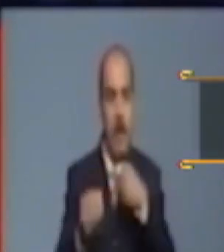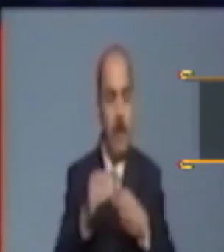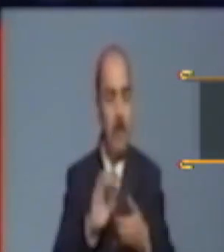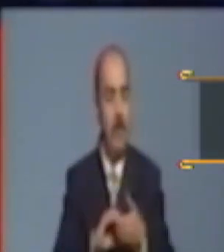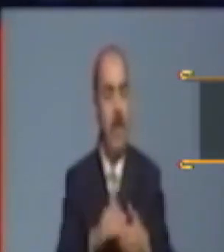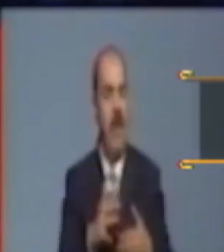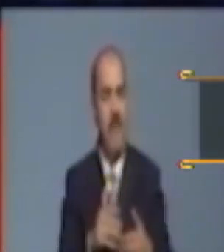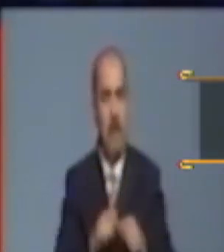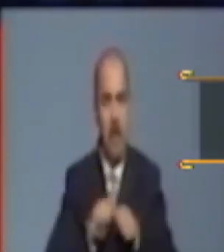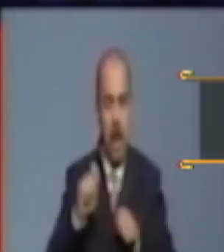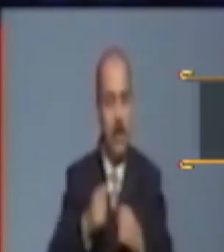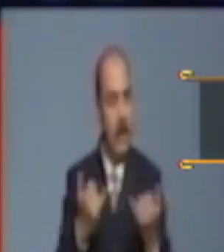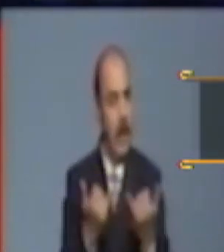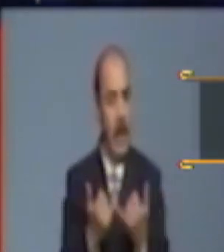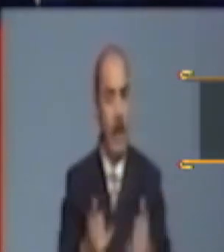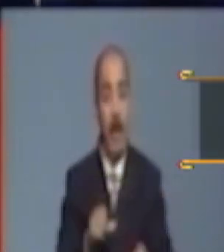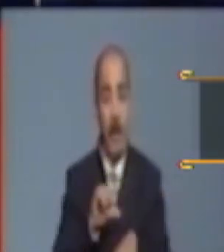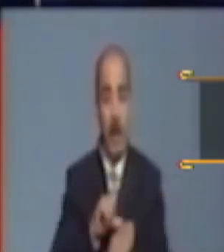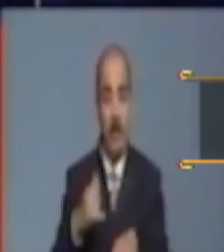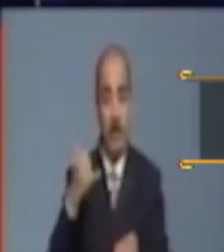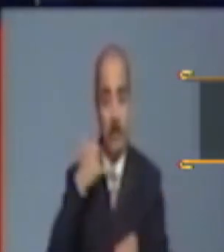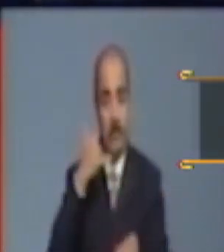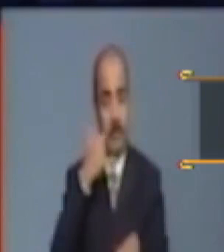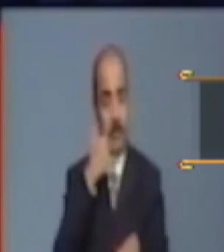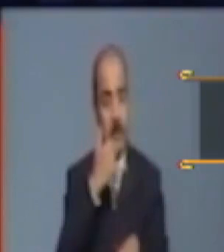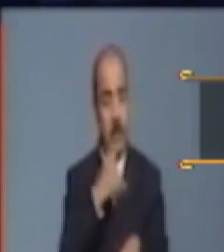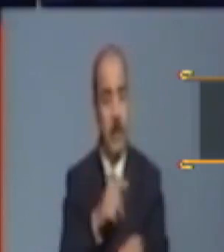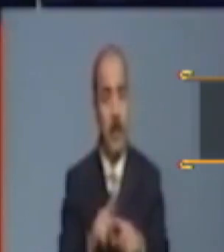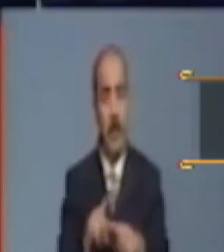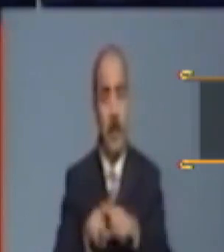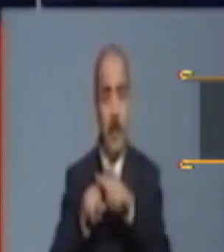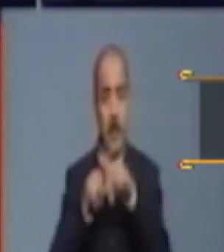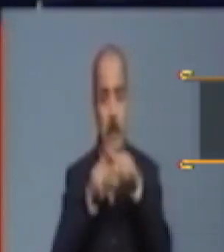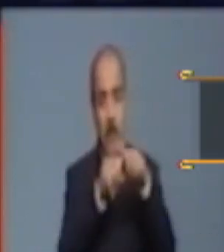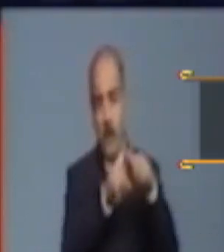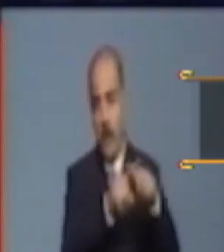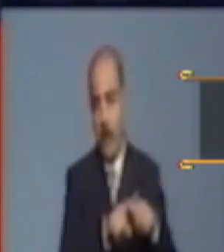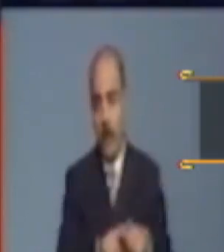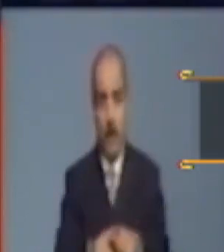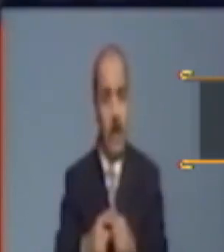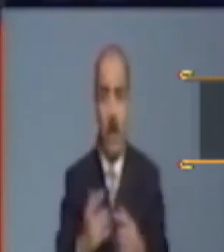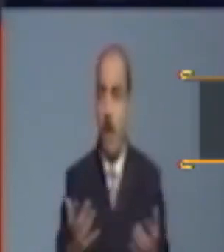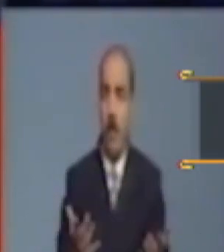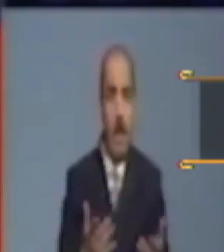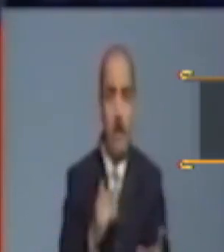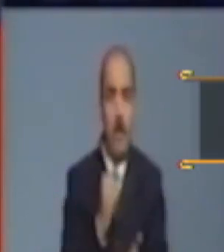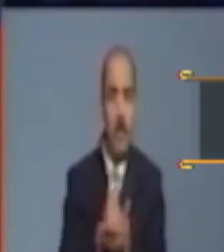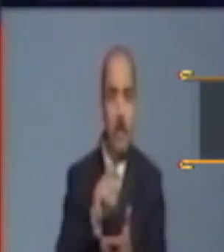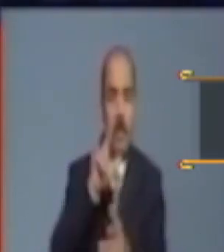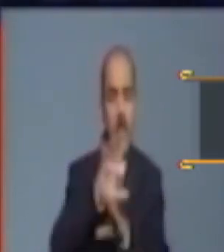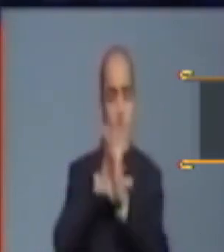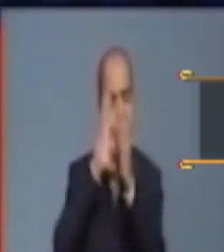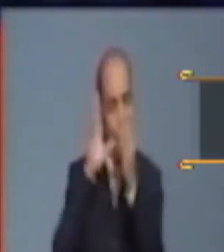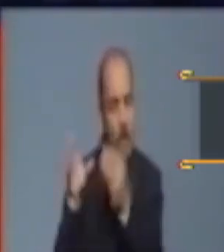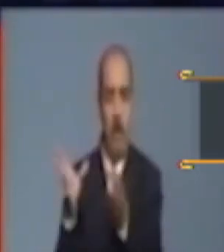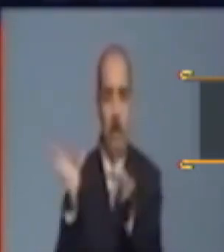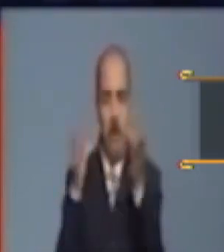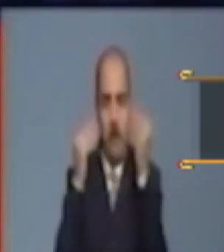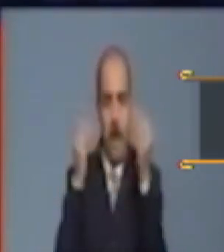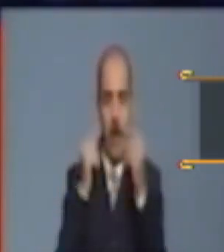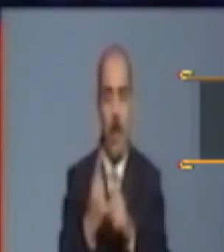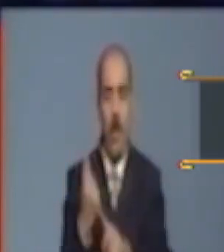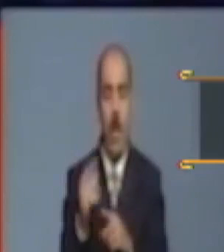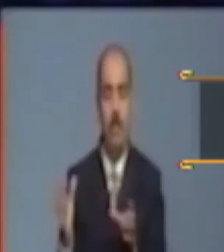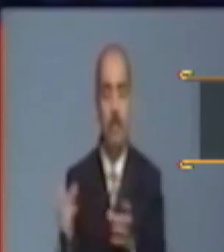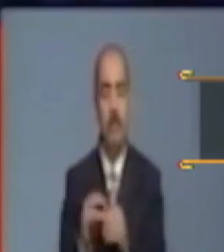والمتوسط. ثم مراكز قيادة كتائب الرادار والصواريخ فندم اللي بتبقى مسؤولة عن تجميع البيانات ودفعها للمستوى